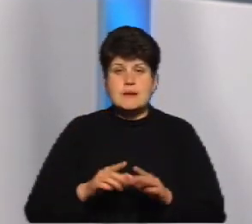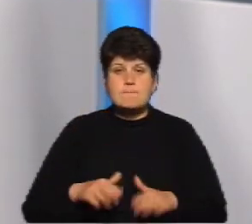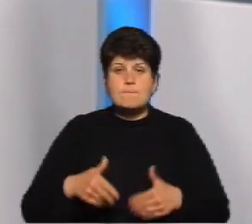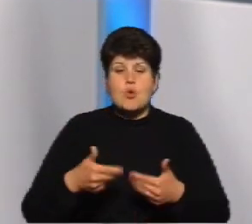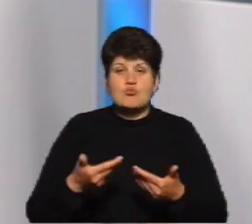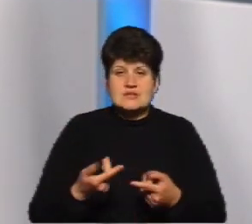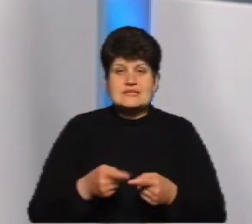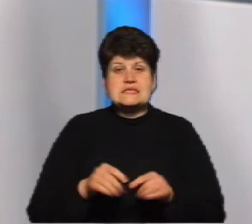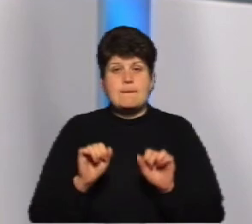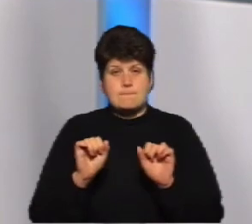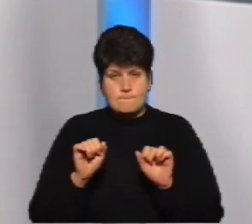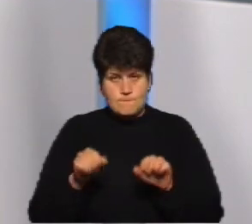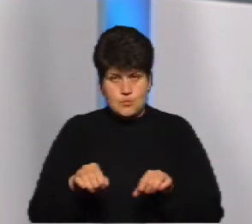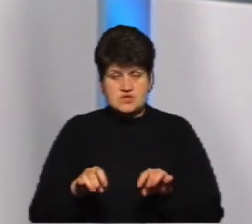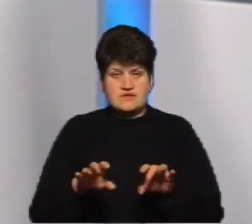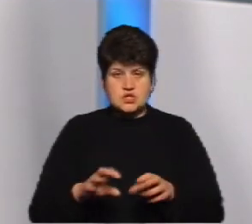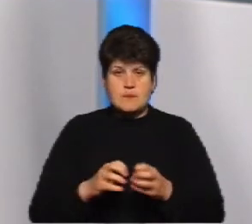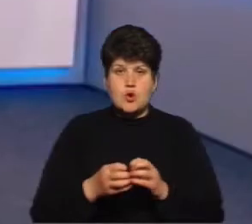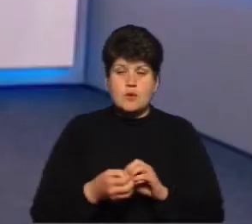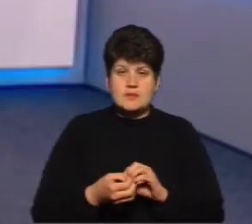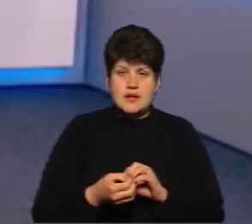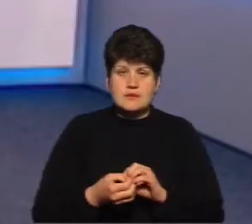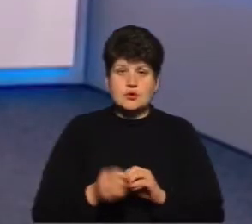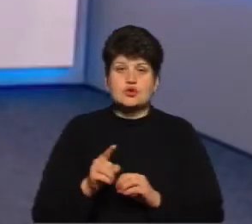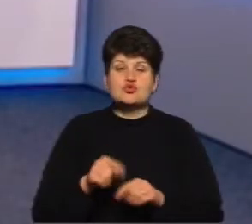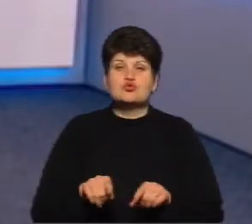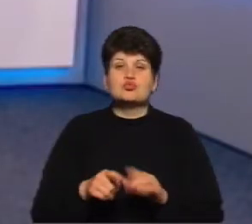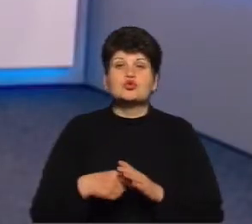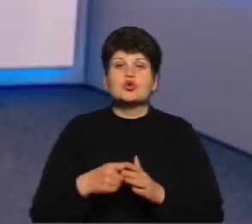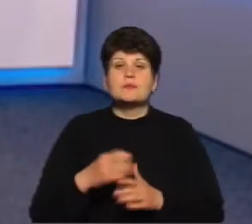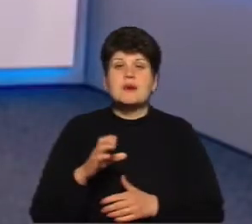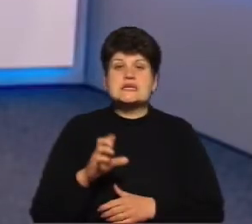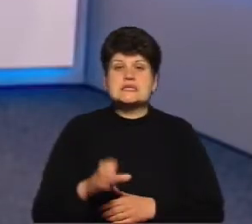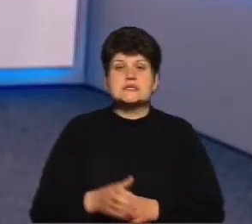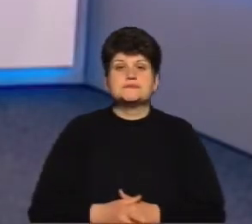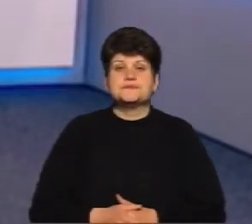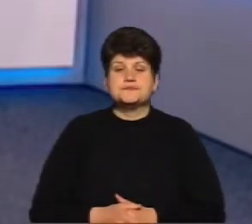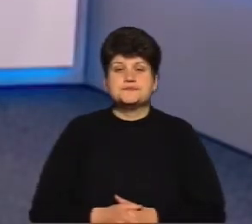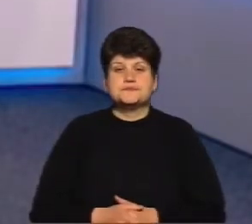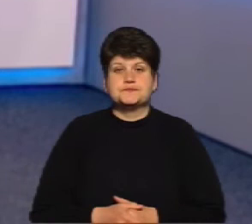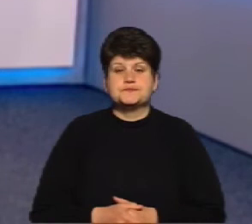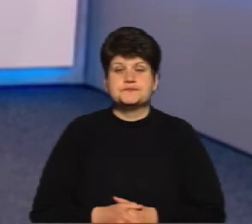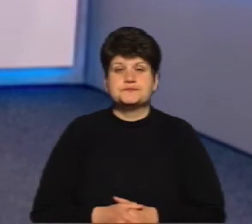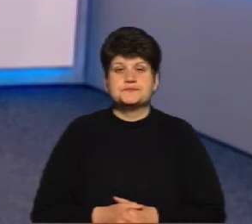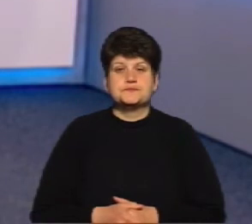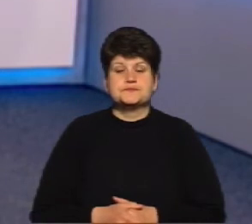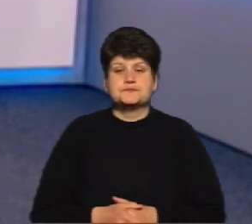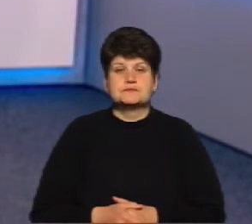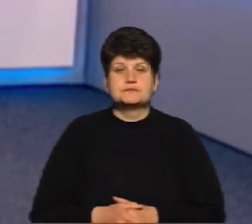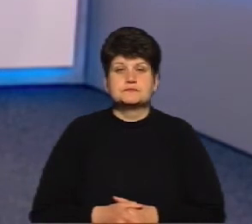може вирішити проблему і ось чому саме Донбас? Ну, це от, бачите,